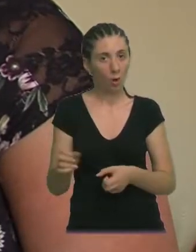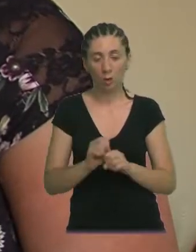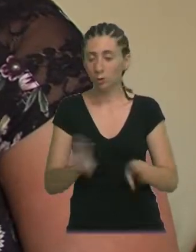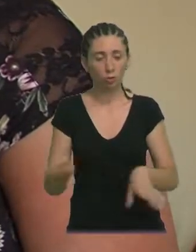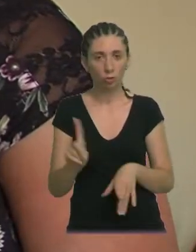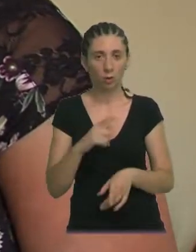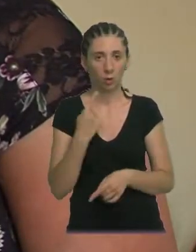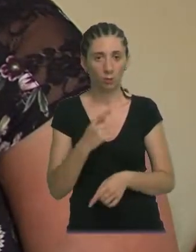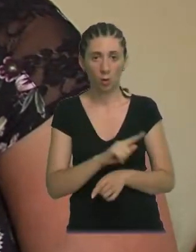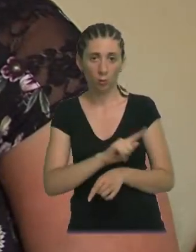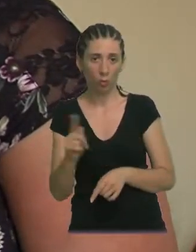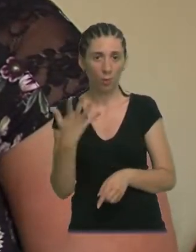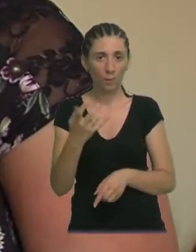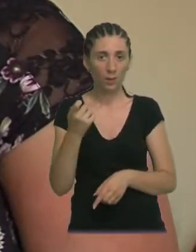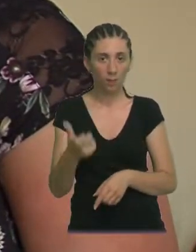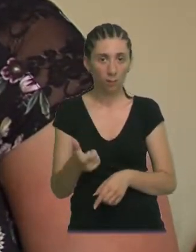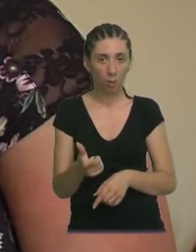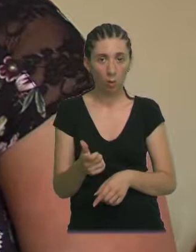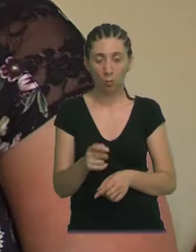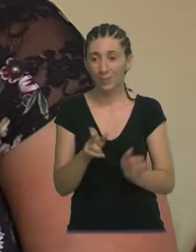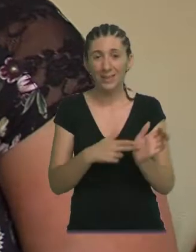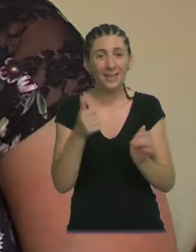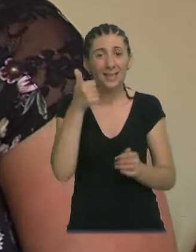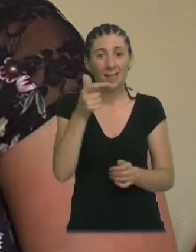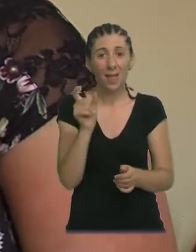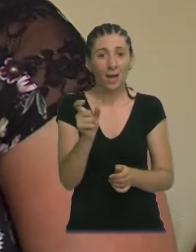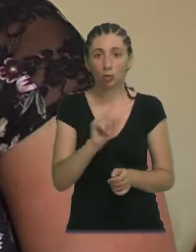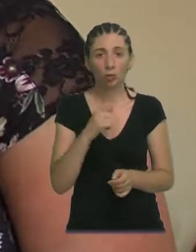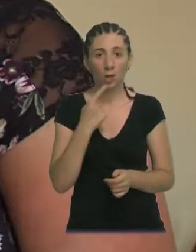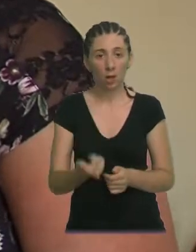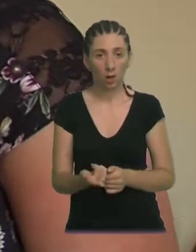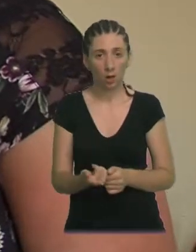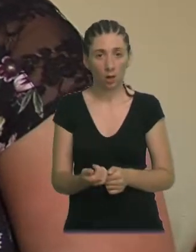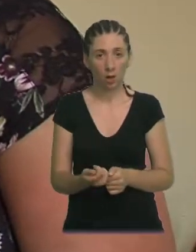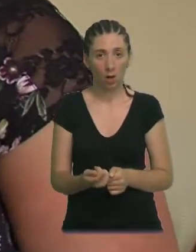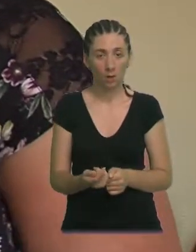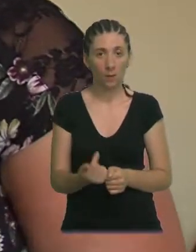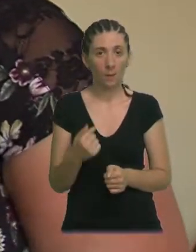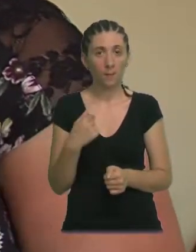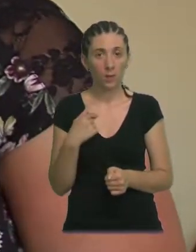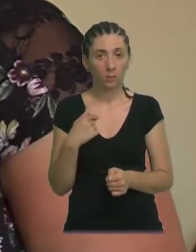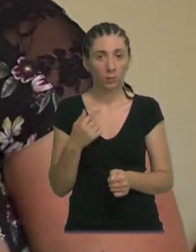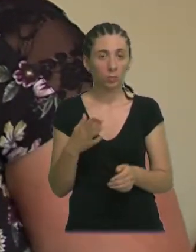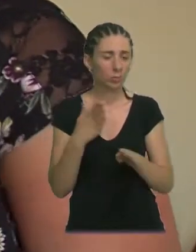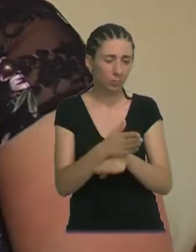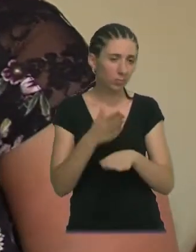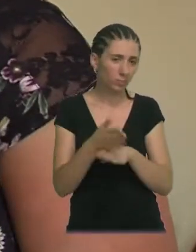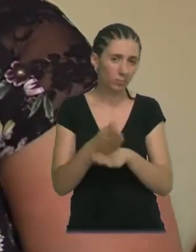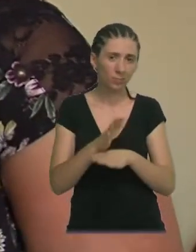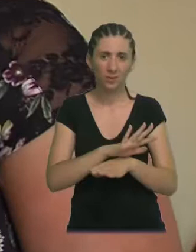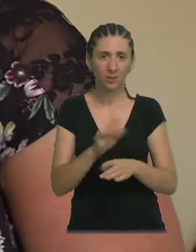ona ništa nije govorila, do 5,5 godina nije niti jednu riječ progovorila, ništa nije imala. Mi smo obišli